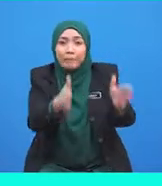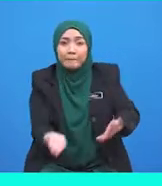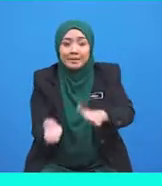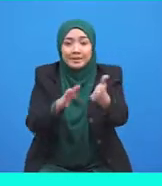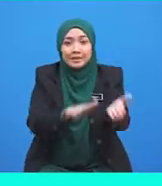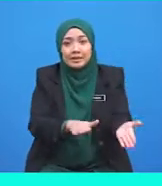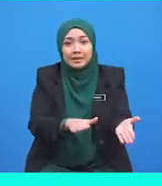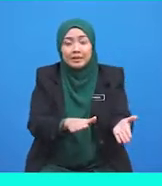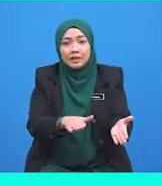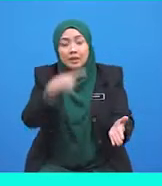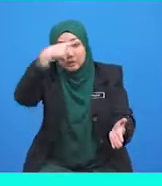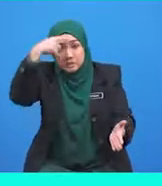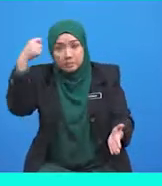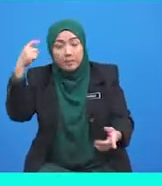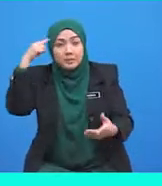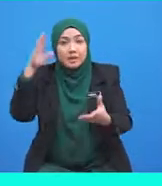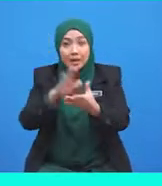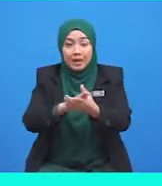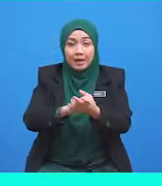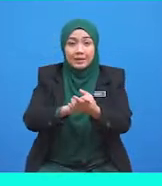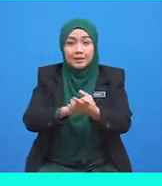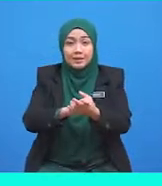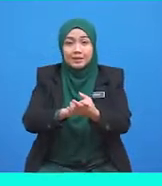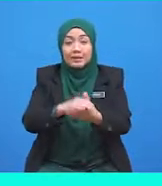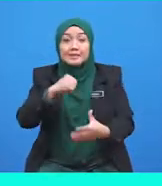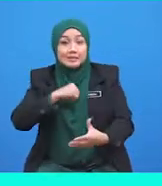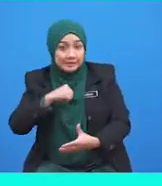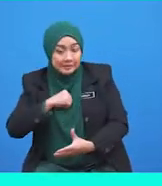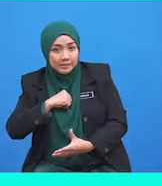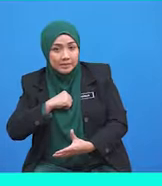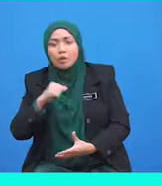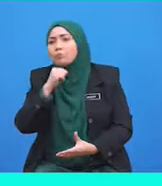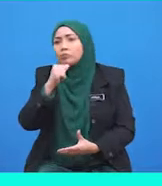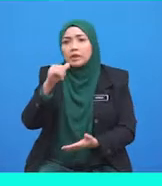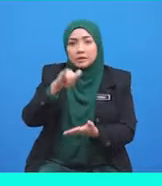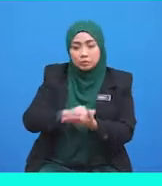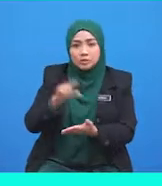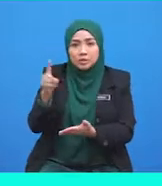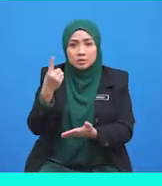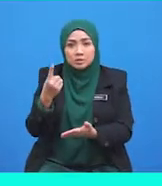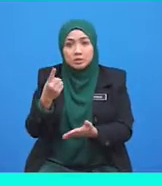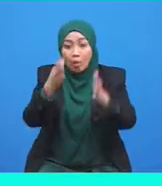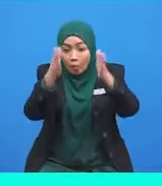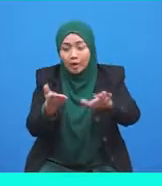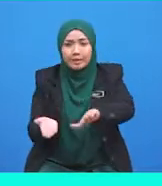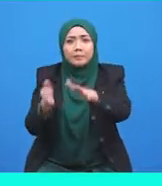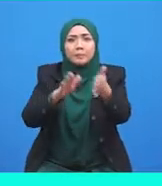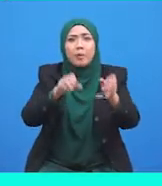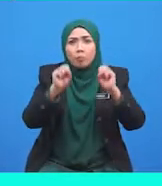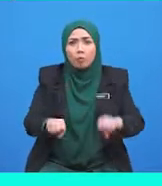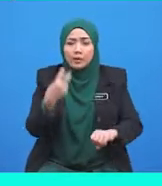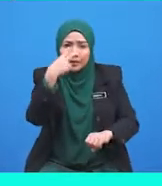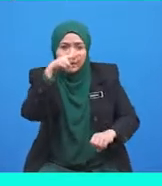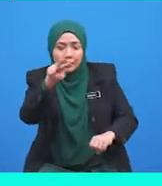dilakukan kerana mengikut kepercayaan masing-masing. Bukan itu sahaja, mayat juga boleh